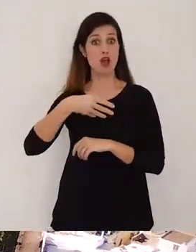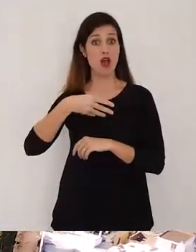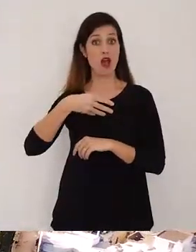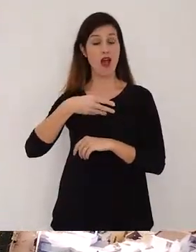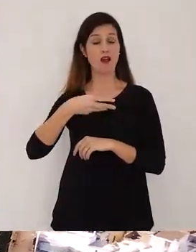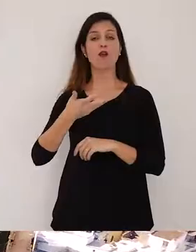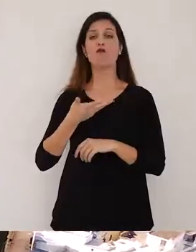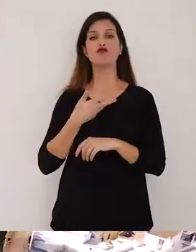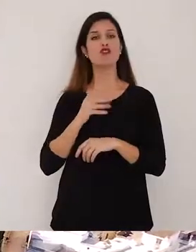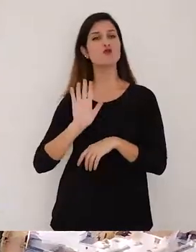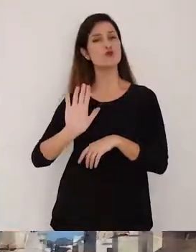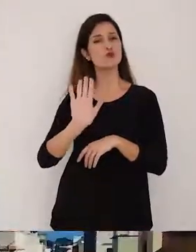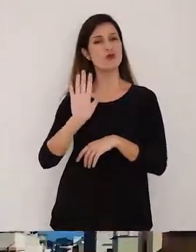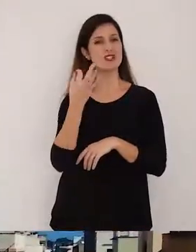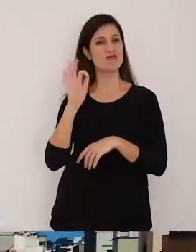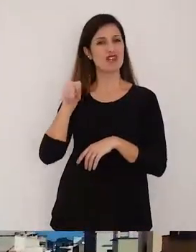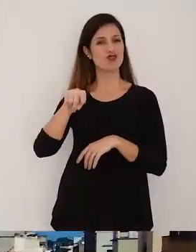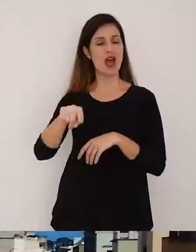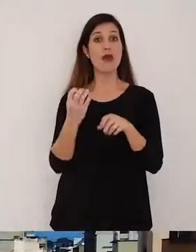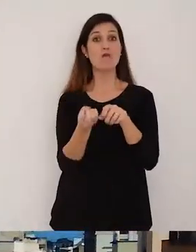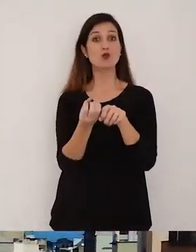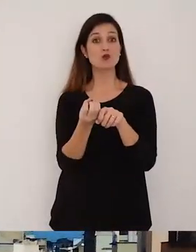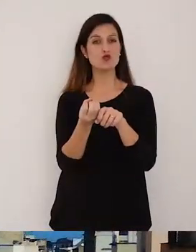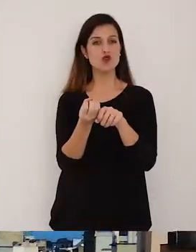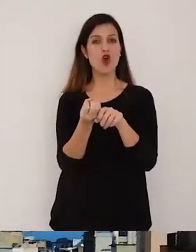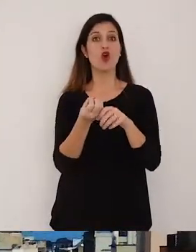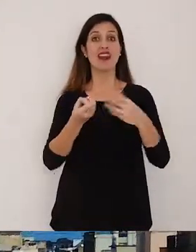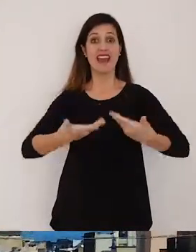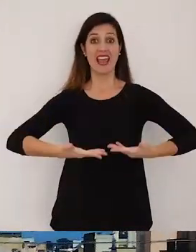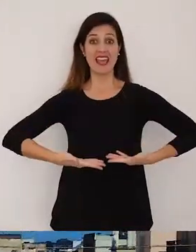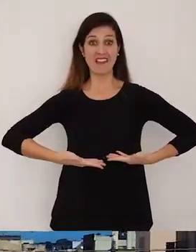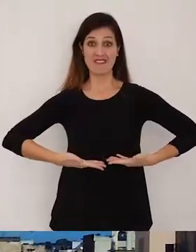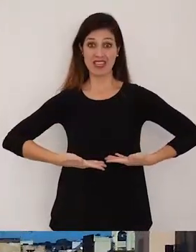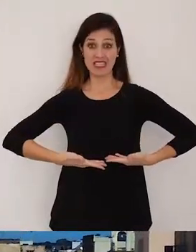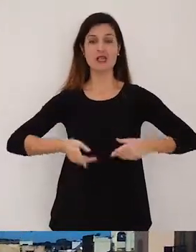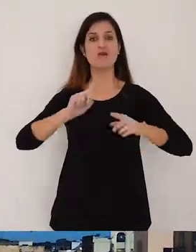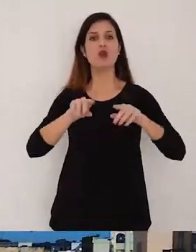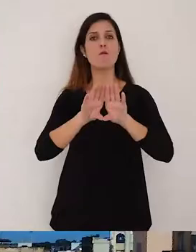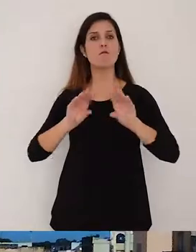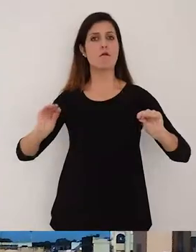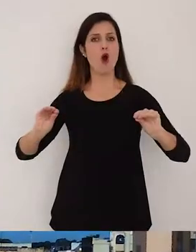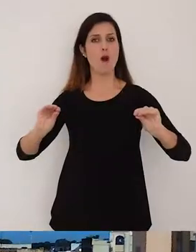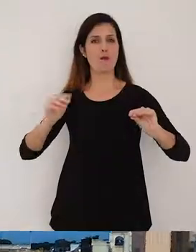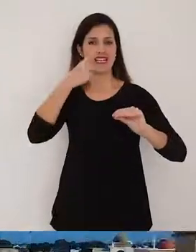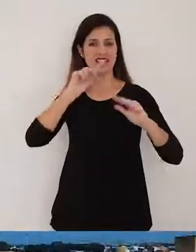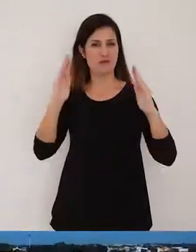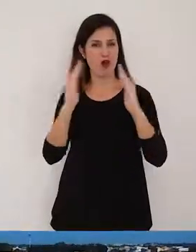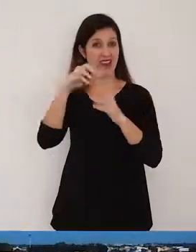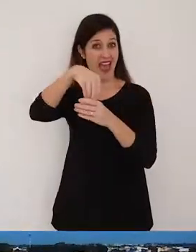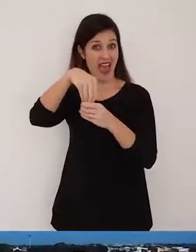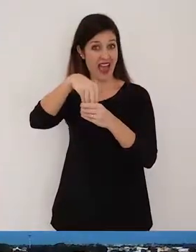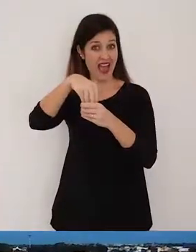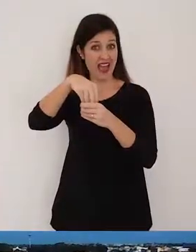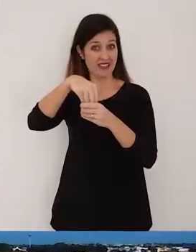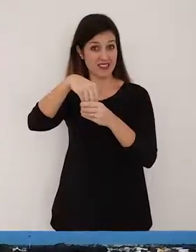Miggiano vanta un'energica attitudine industriale, particolarmente legata alla produzione di infissi ed elementi di arredamento,